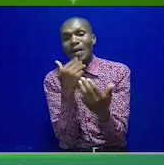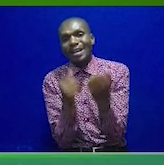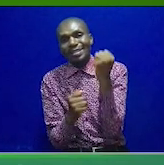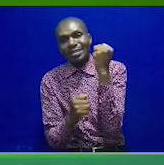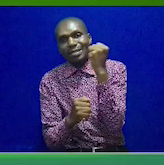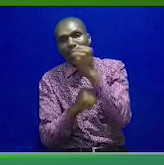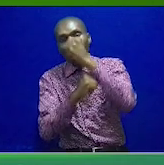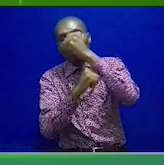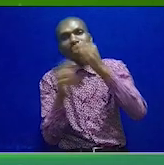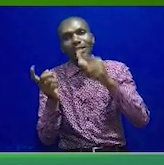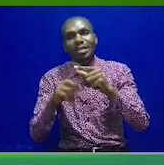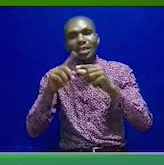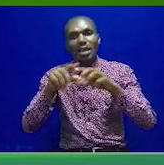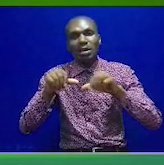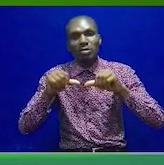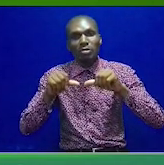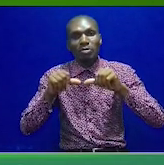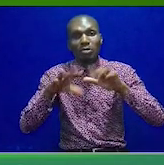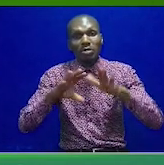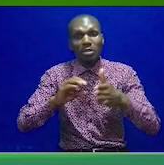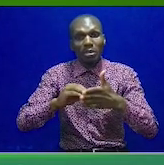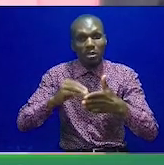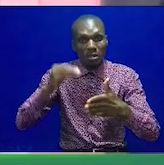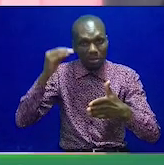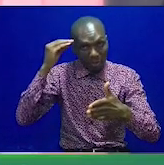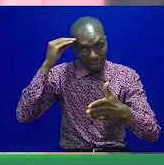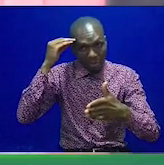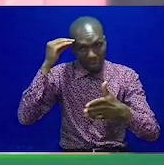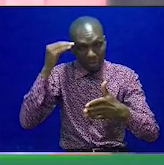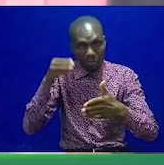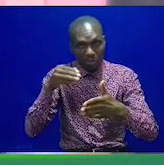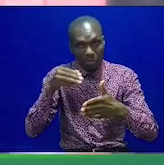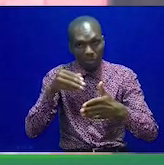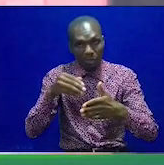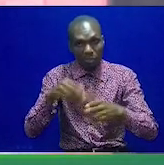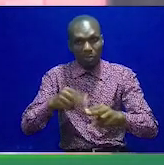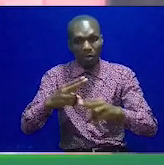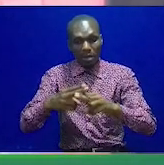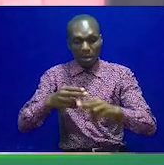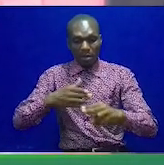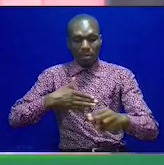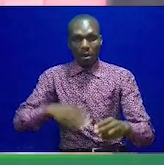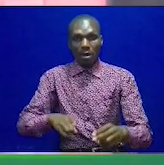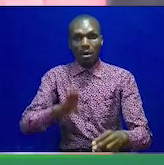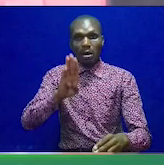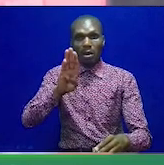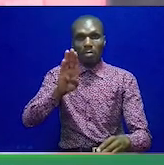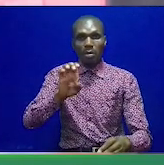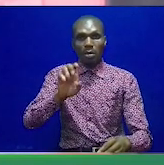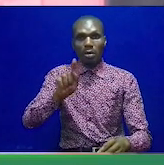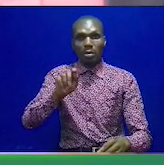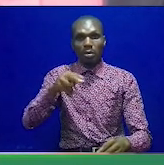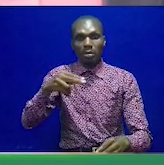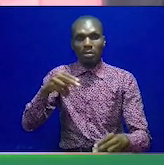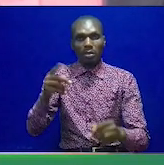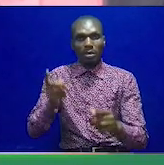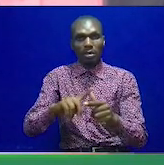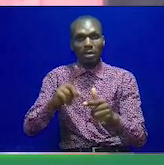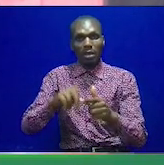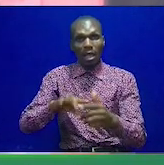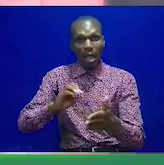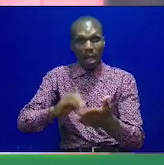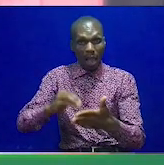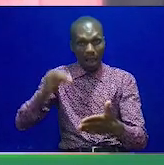ya moyo kubakonya kwegendereria asama somabo. My name is Betty Mura Ogoti. I studied in Moi